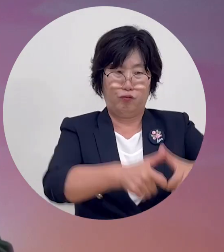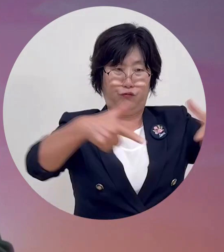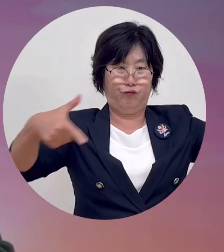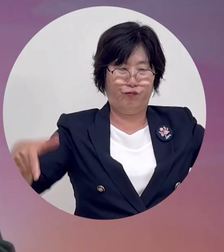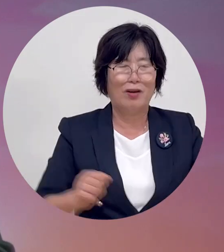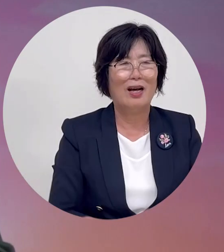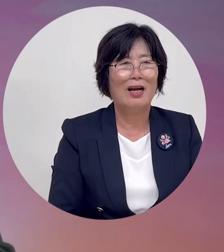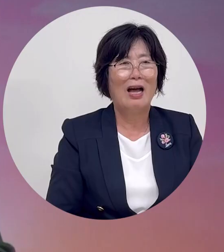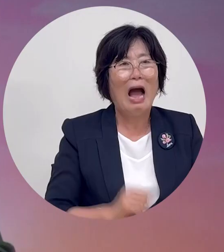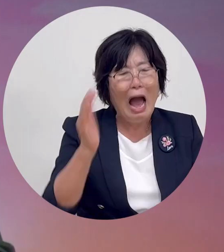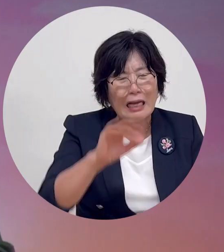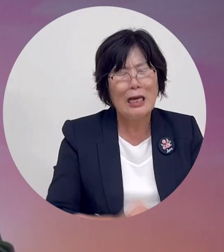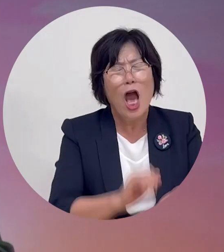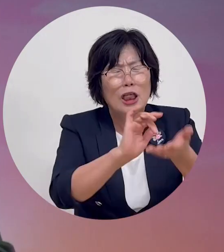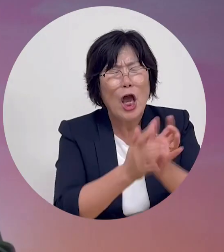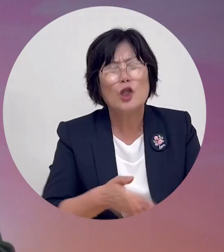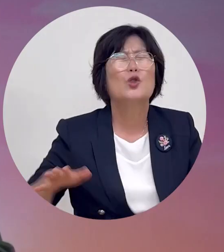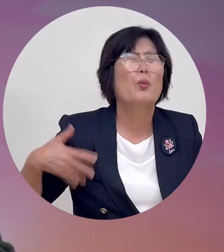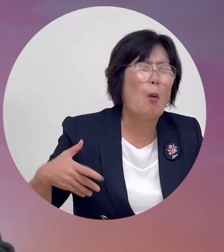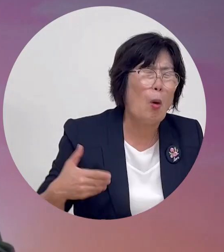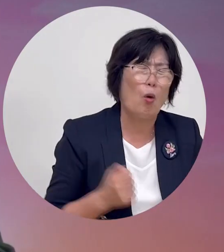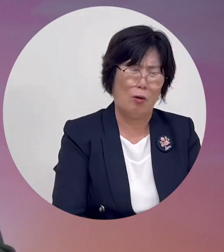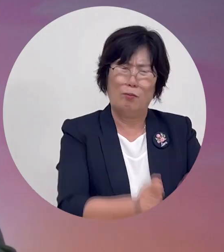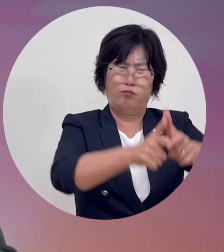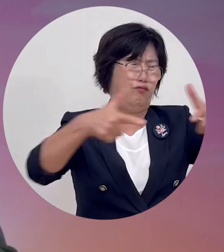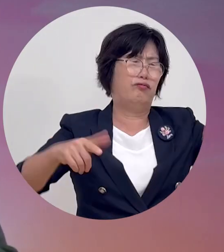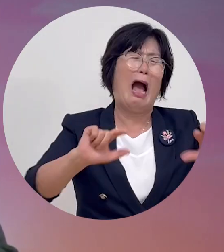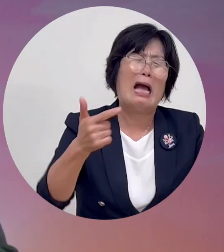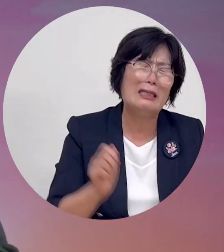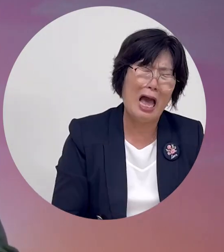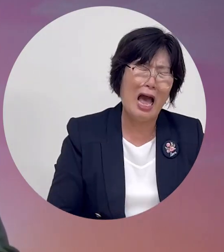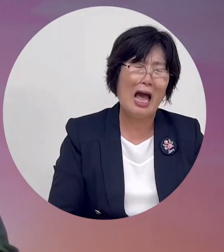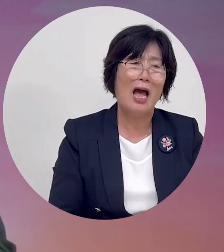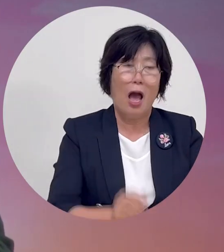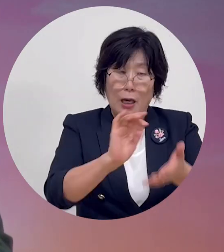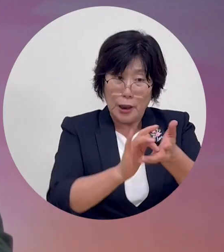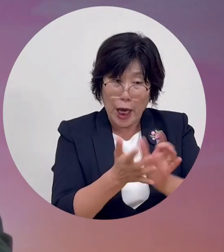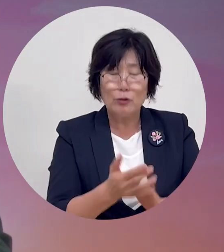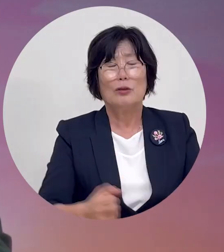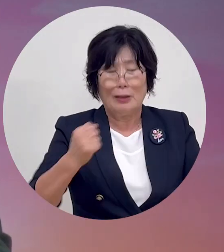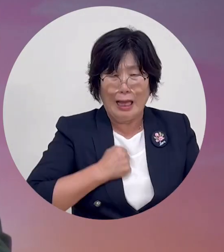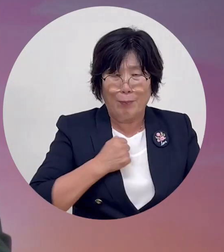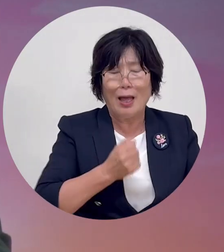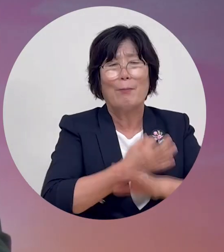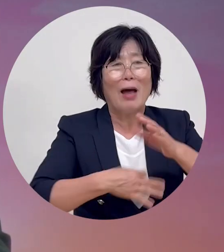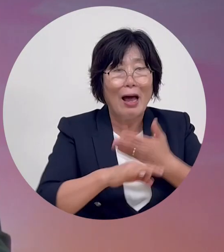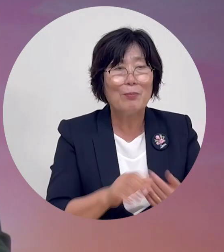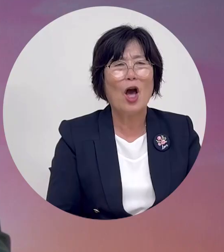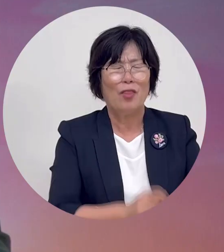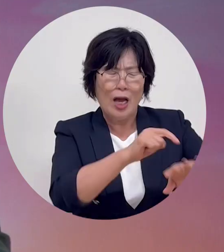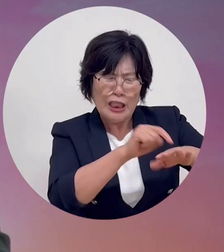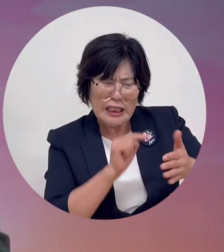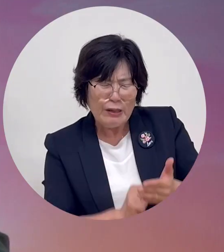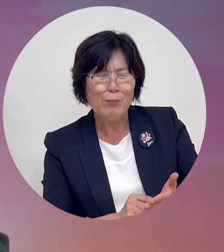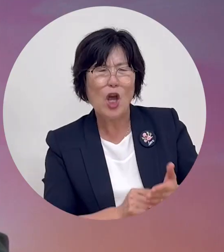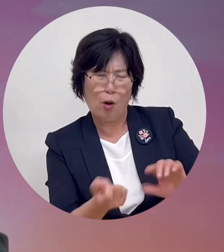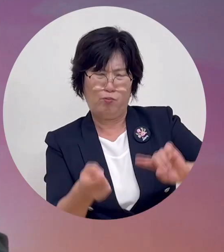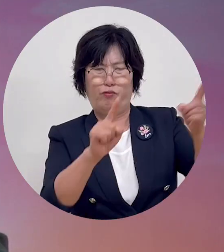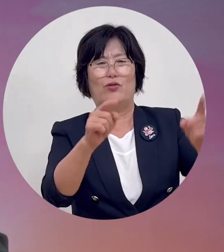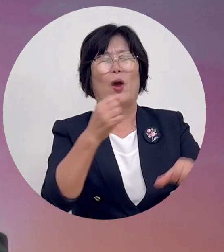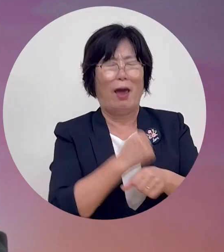부흥이 일어난 것이 아니에요. 오직 주님이 답답하면. 여러분, 심령 부흥회